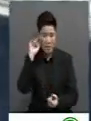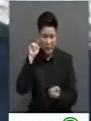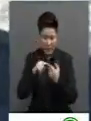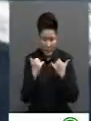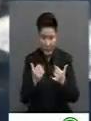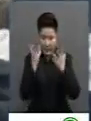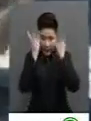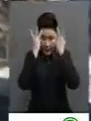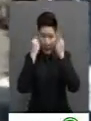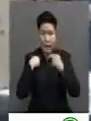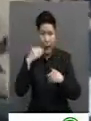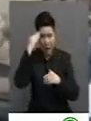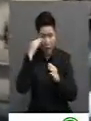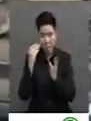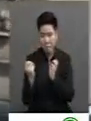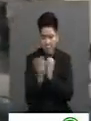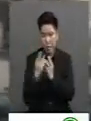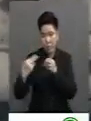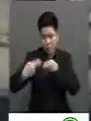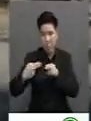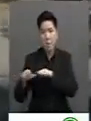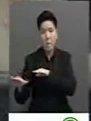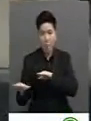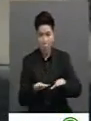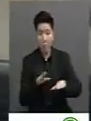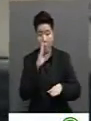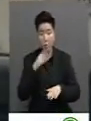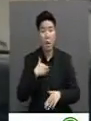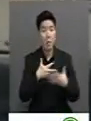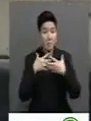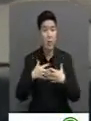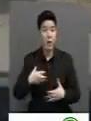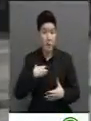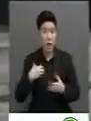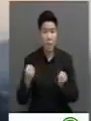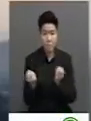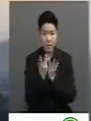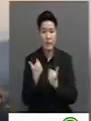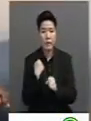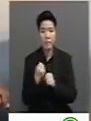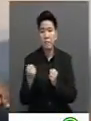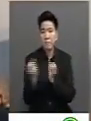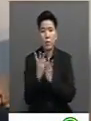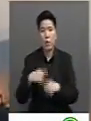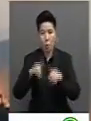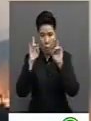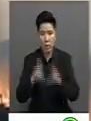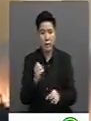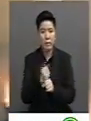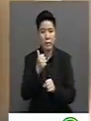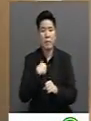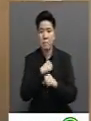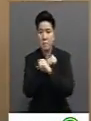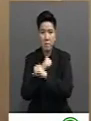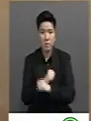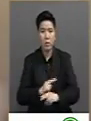ครียดเกาหลีพร้อมจะตอบโต้ด้วยสงครามทุกรูปแบบตามที่สหรัฐปรารถนาเราจะตอบโต้ผู้ยั่วยุอย่างรุนแรงที่สุดเพื่อปกป้องตน